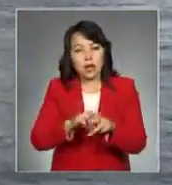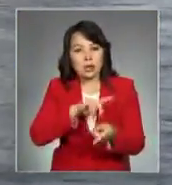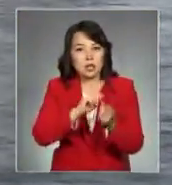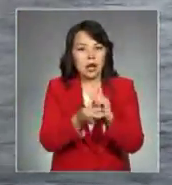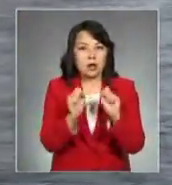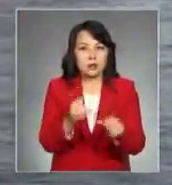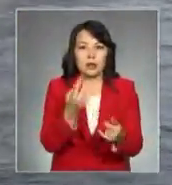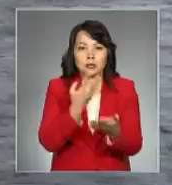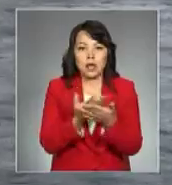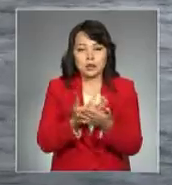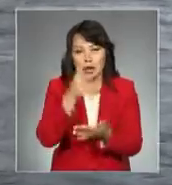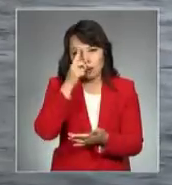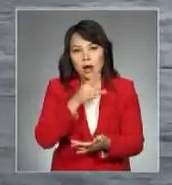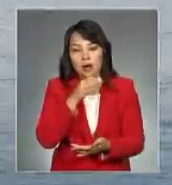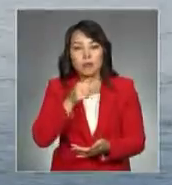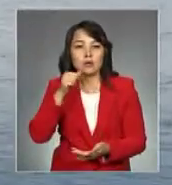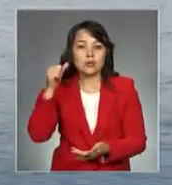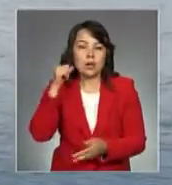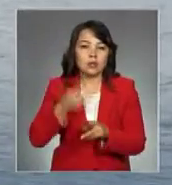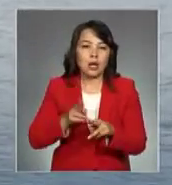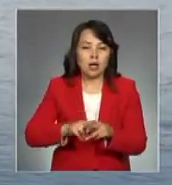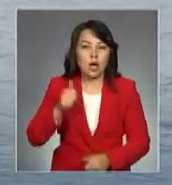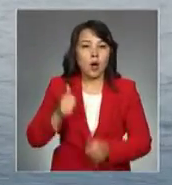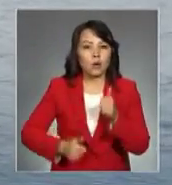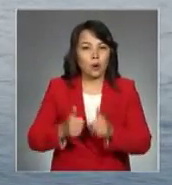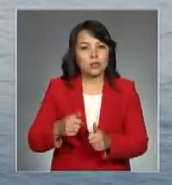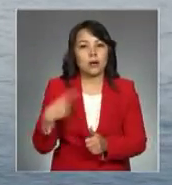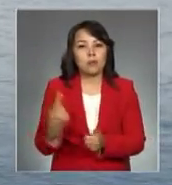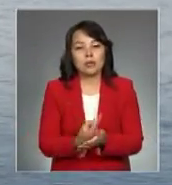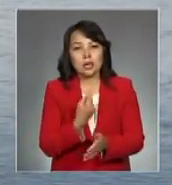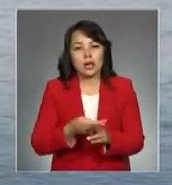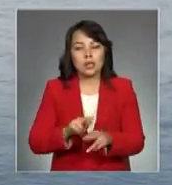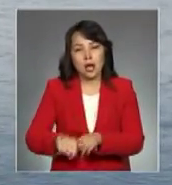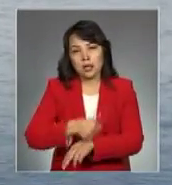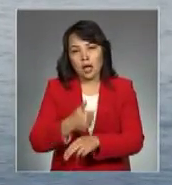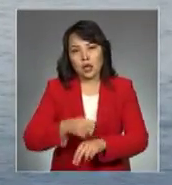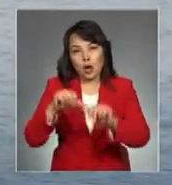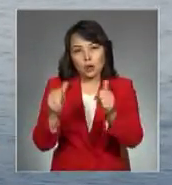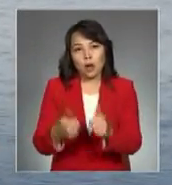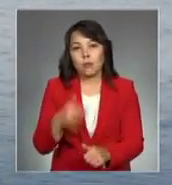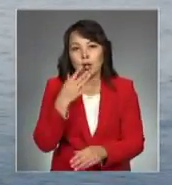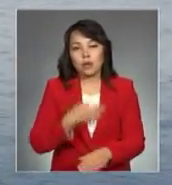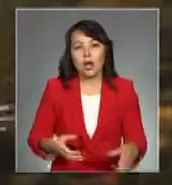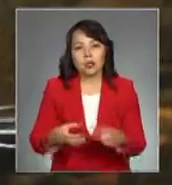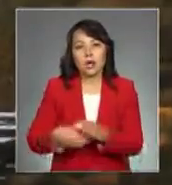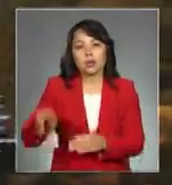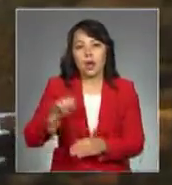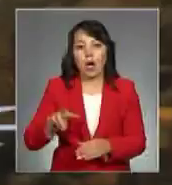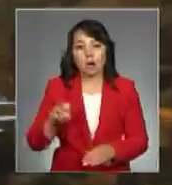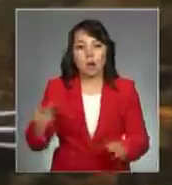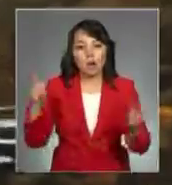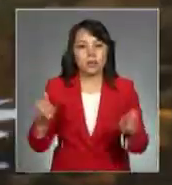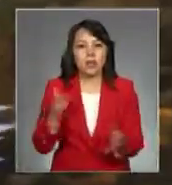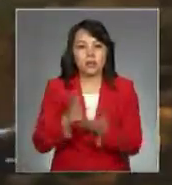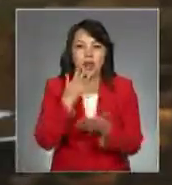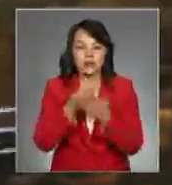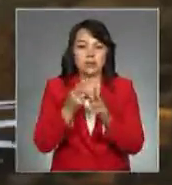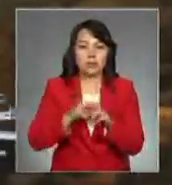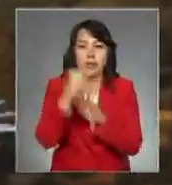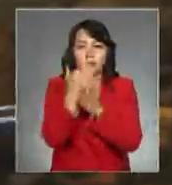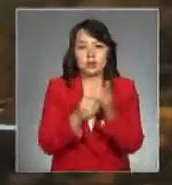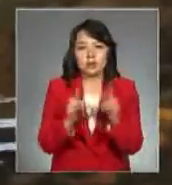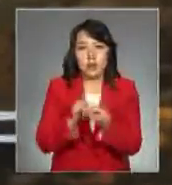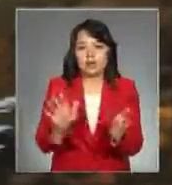бермек. Осыдан бір ай бұрын жарияланған конкурстың басты ұйымдастырушысы Біріккен ұлттар ұйымы даму бағдарламасы. Аталған ұйым барлық аймақтар